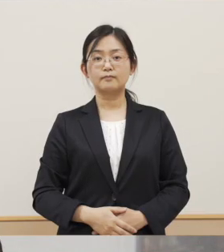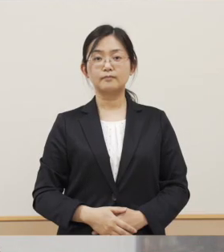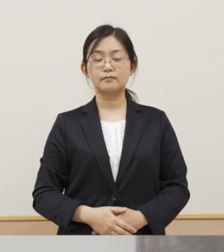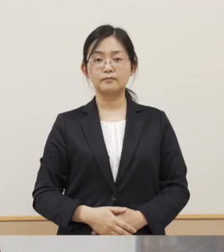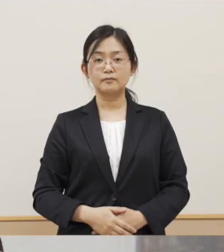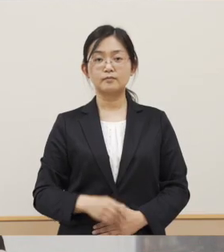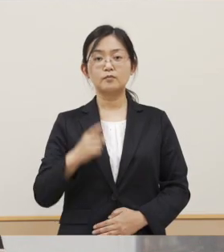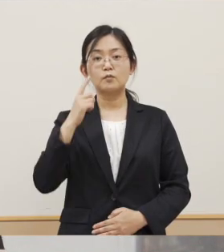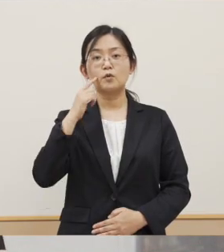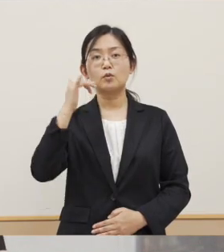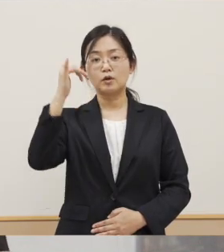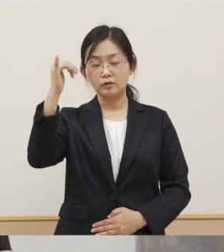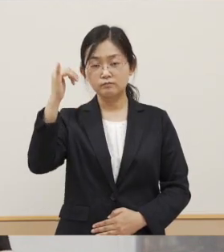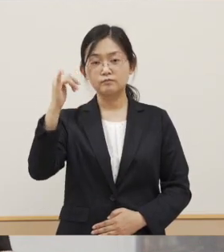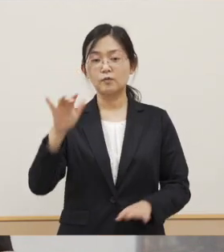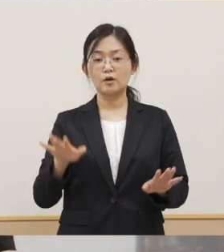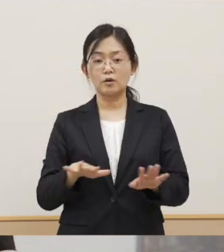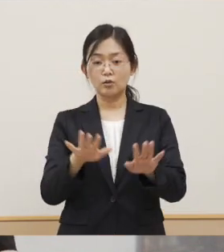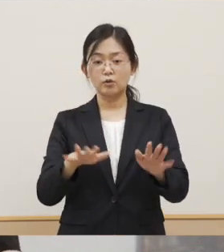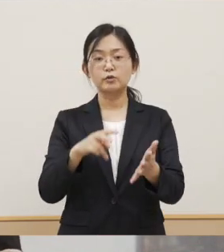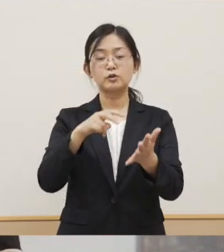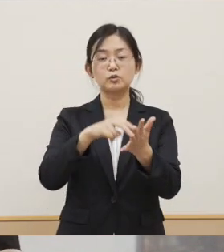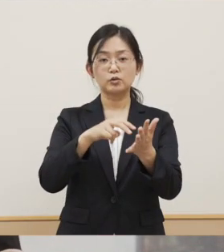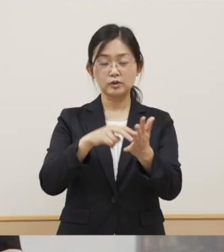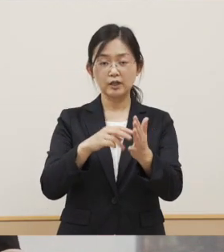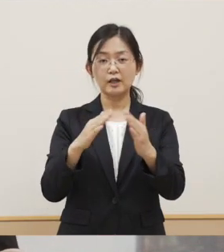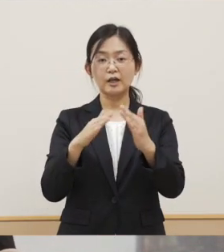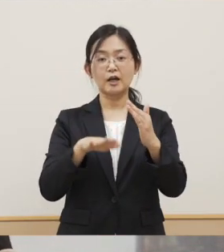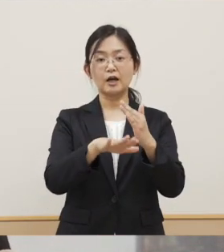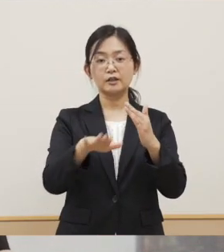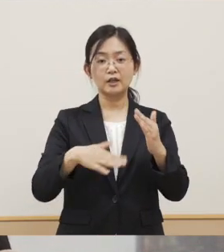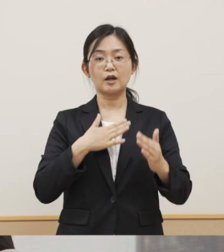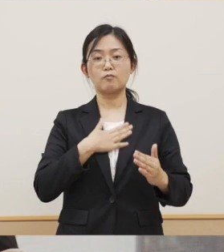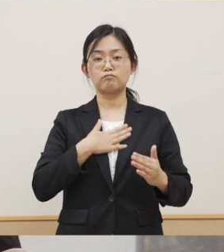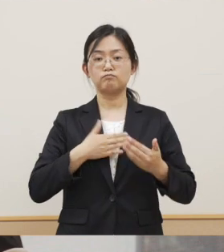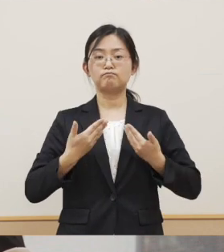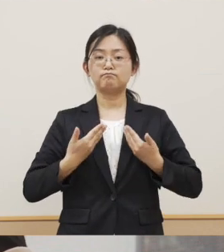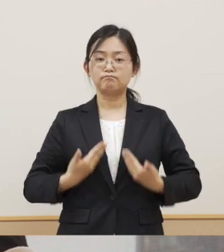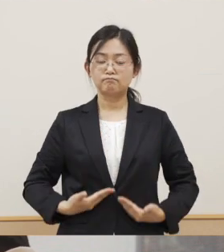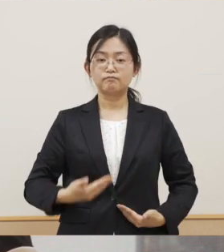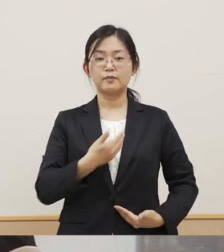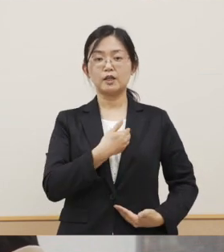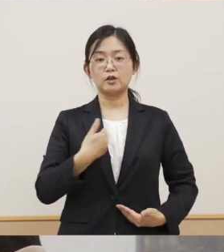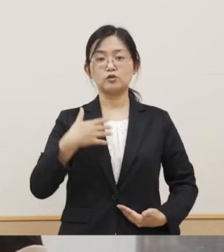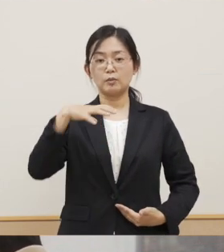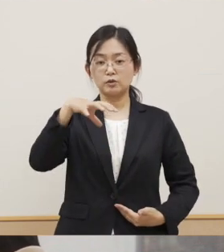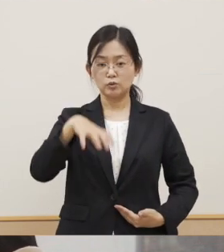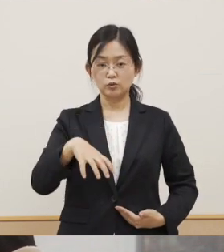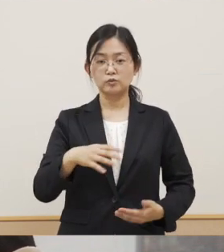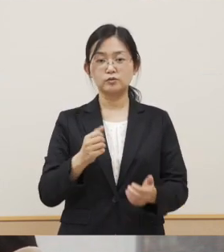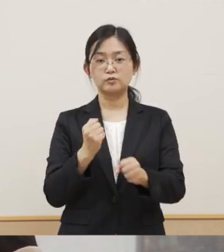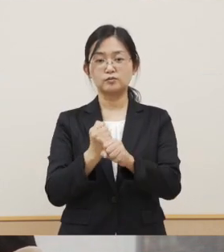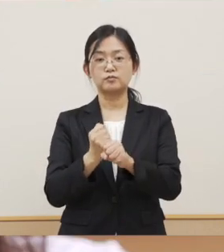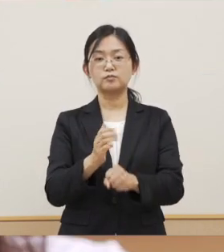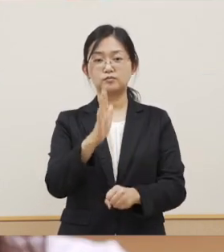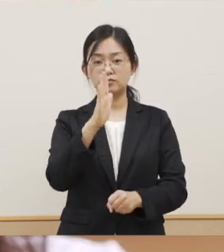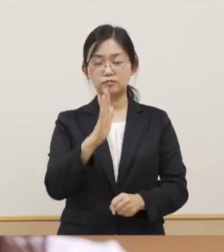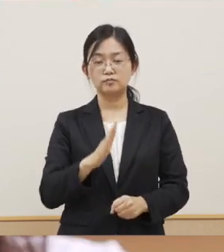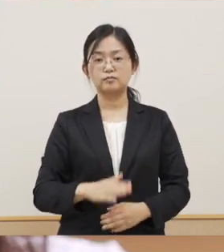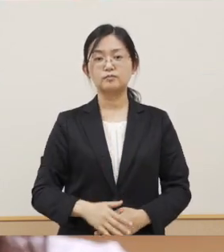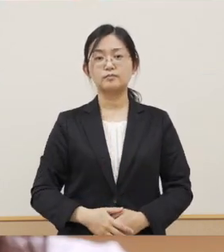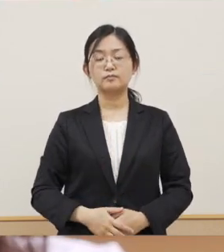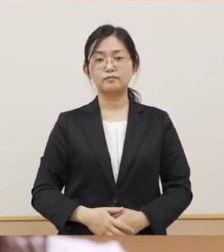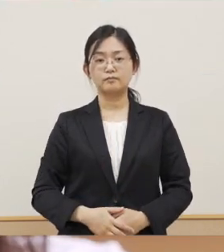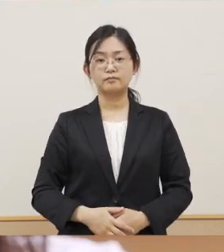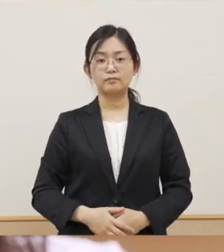保護者は子どもにとって家庭が心地よい居場所となるよう努めましょう。また、子どもの